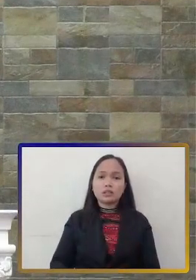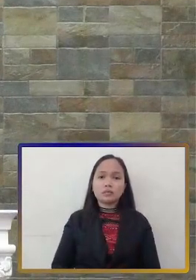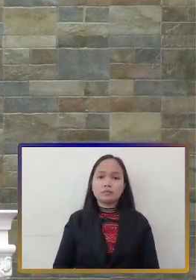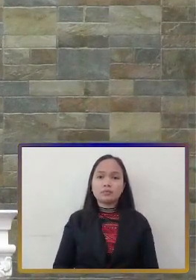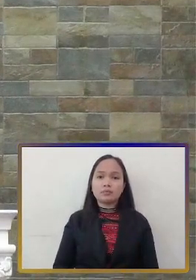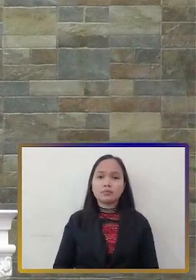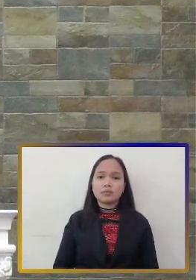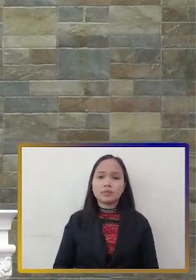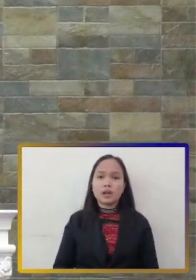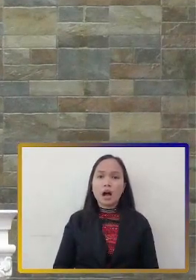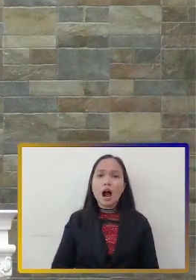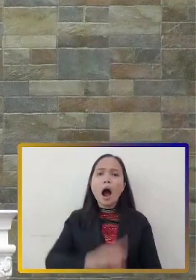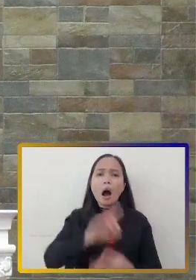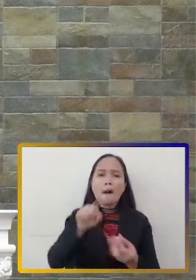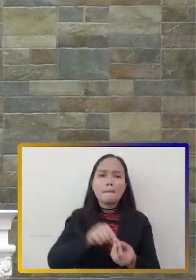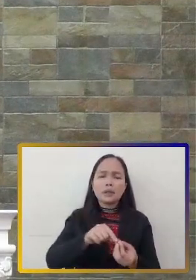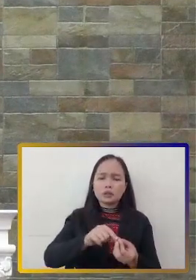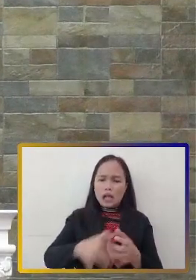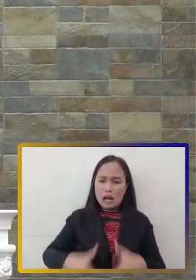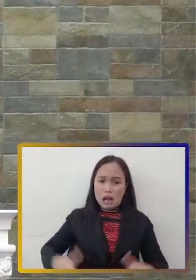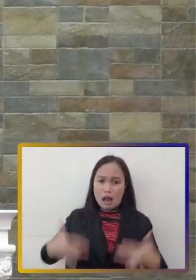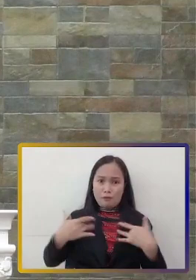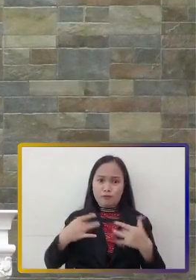ng integridad ng kanilang mga anak.